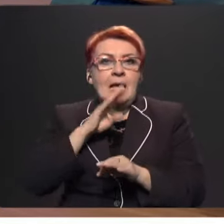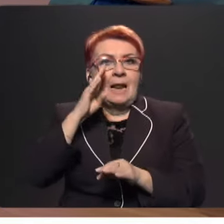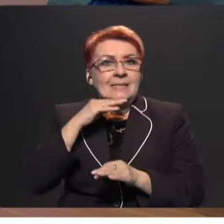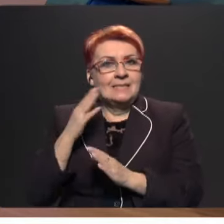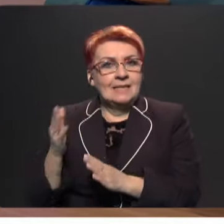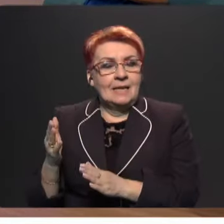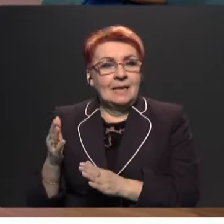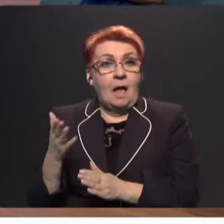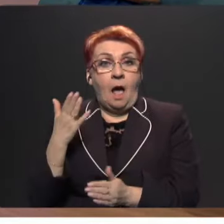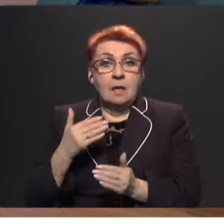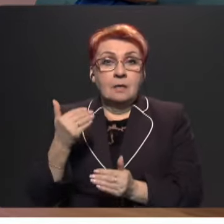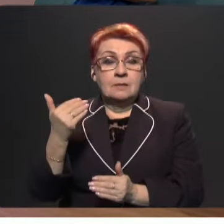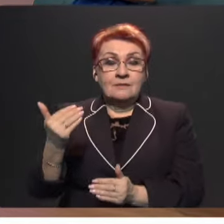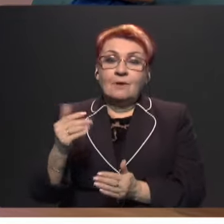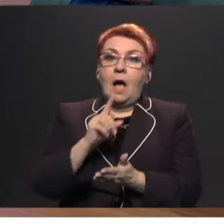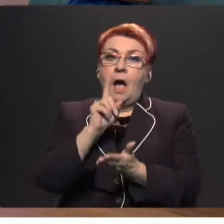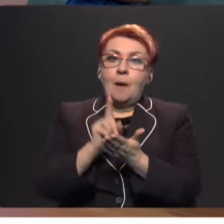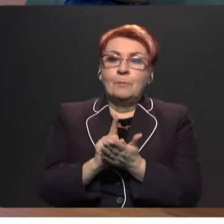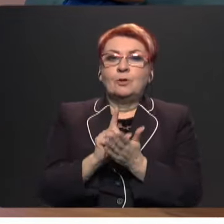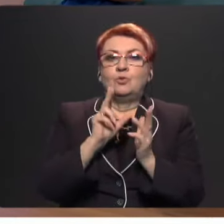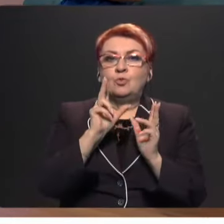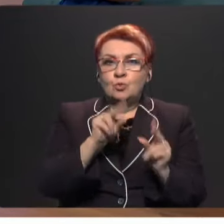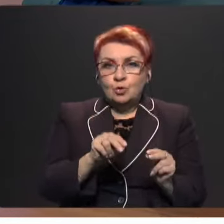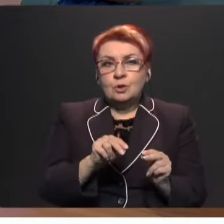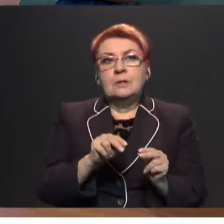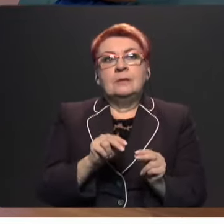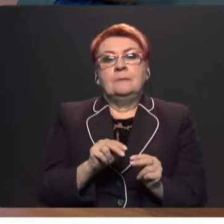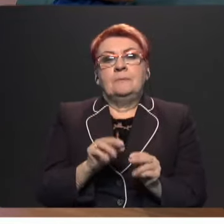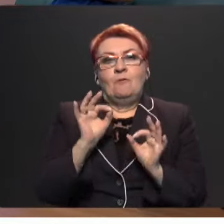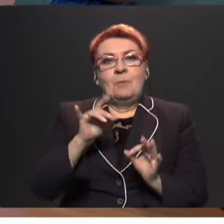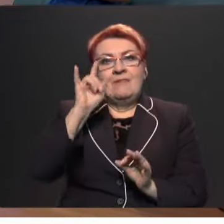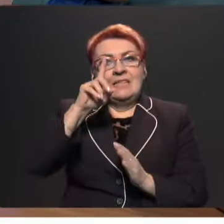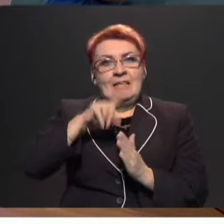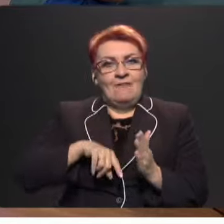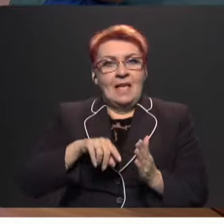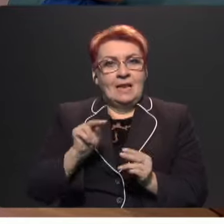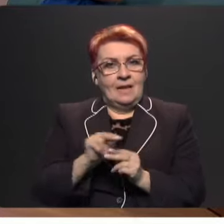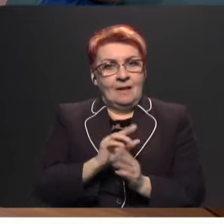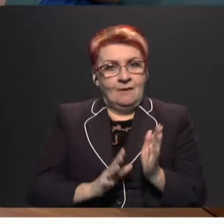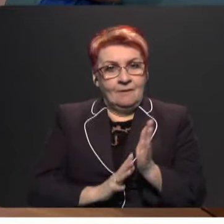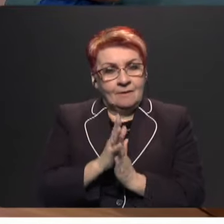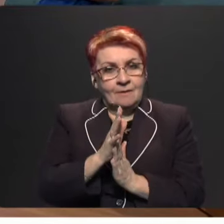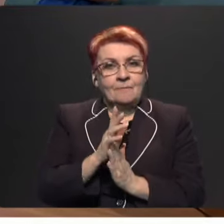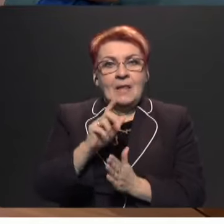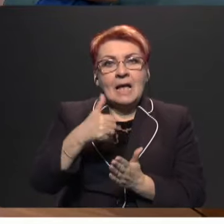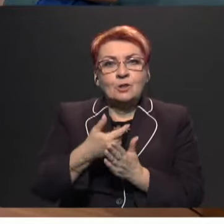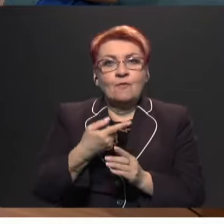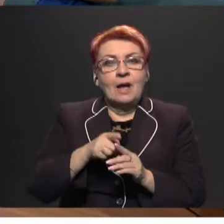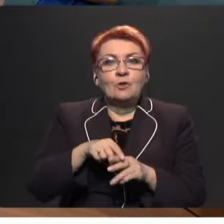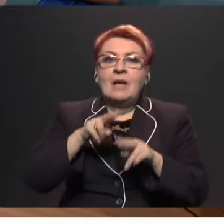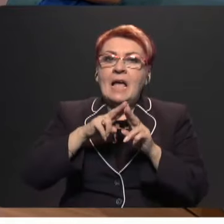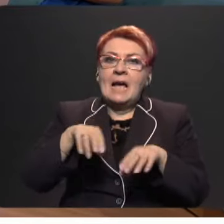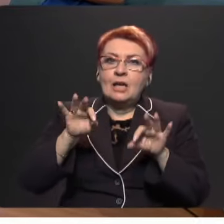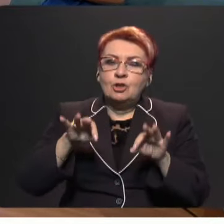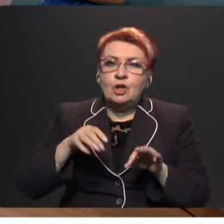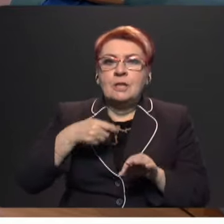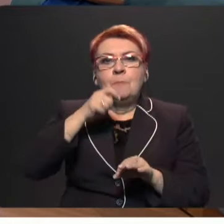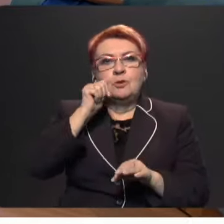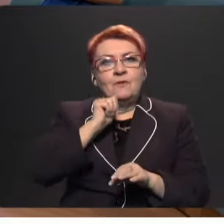ты обязуешься воспитать ребенка в православной вере, то основа которой крещение и